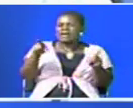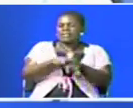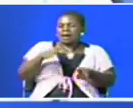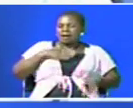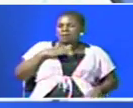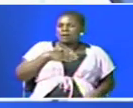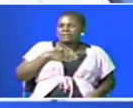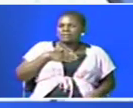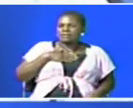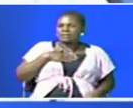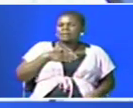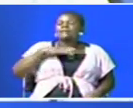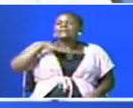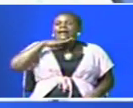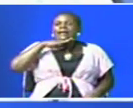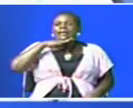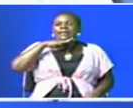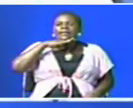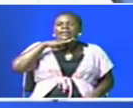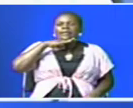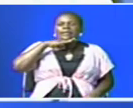kwamba aliyefariki.